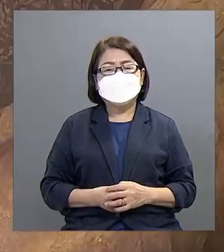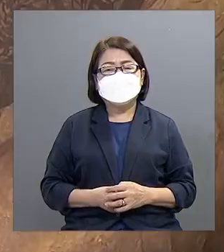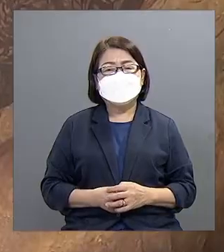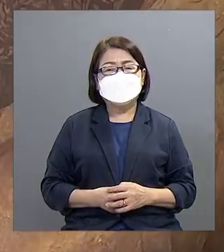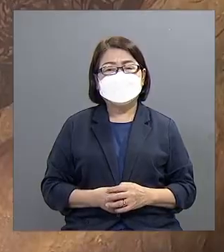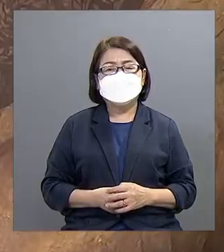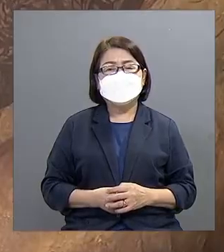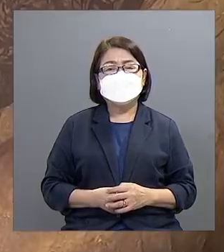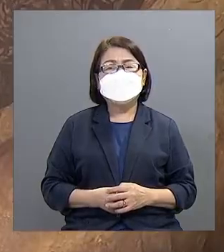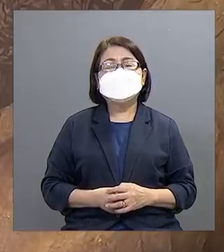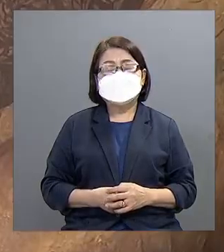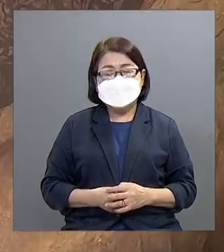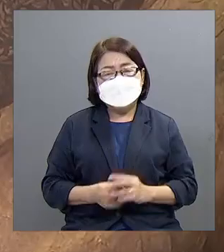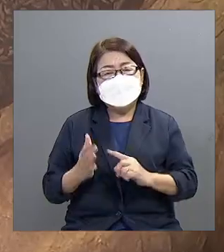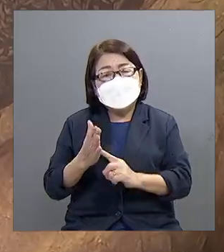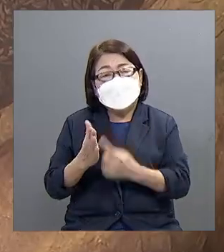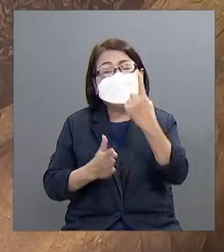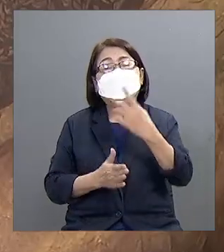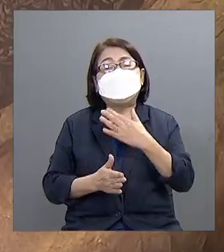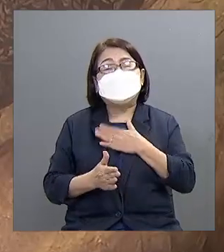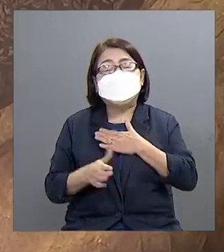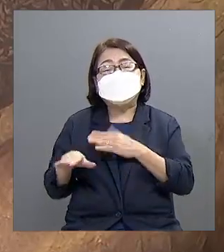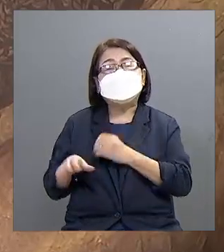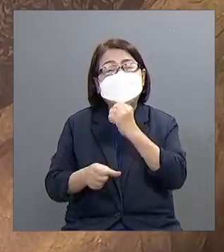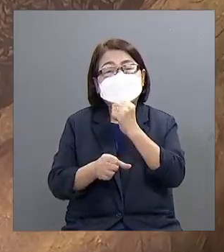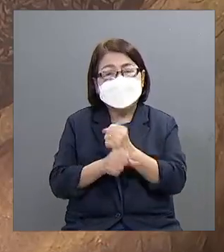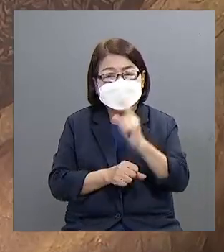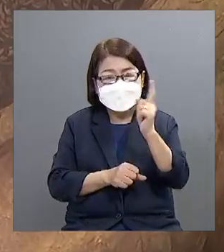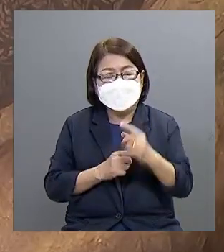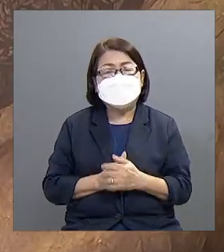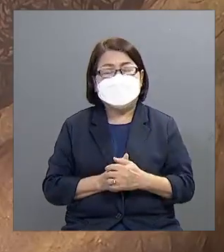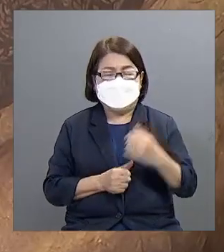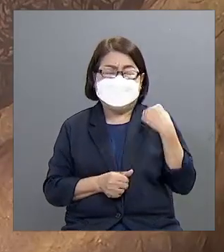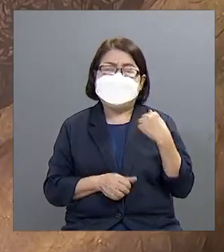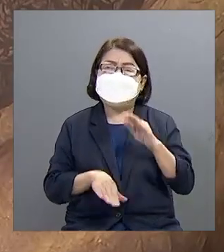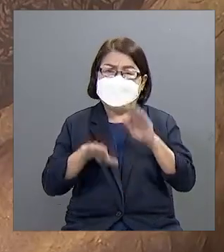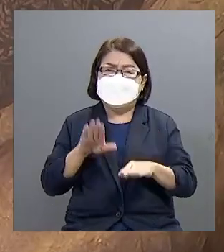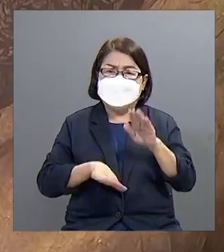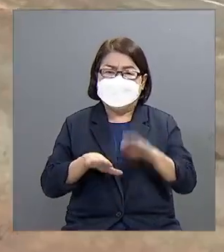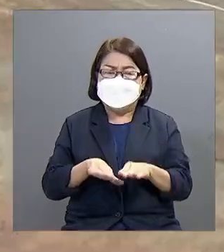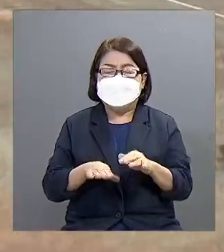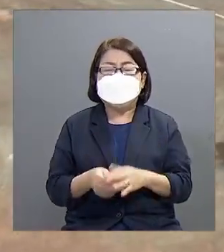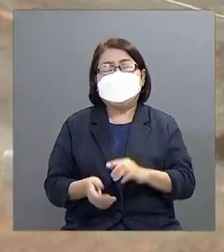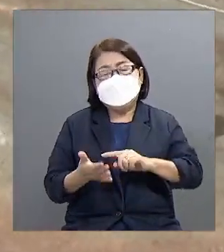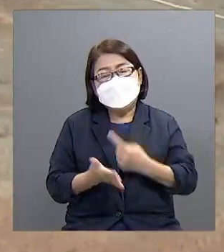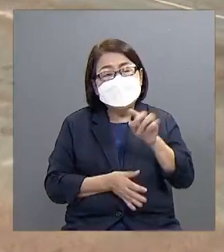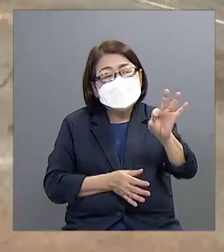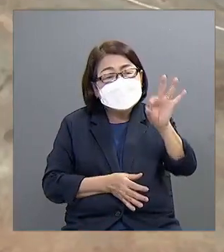ขั้นตอนการเตรียมก็จะมีอยู่ประมาณ 3-4 ขั้นตอนนะครับตั้งแต่เลือกสังกะสี